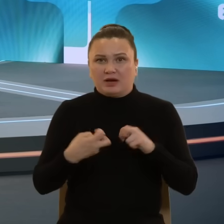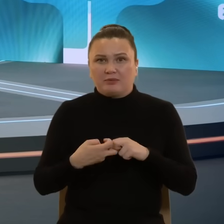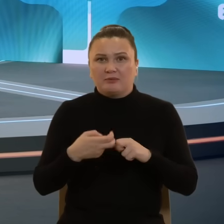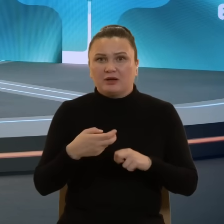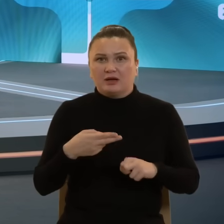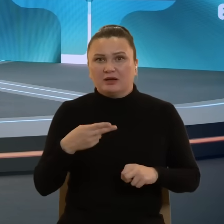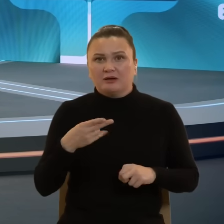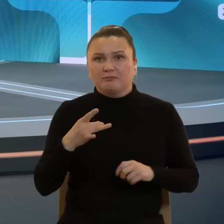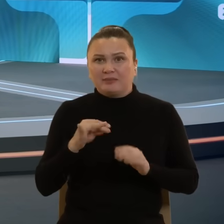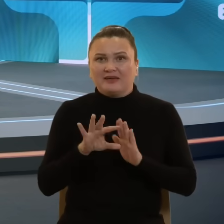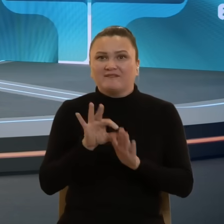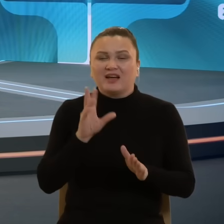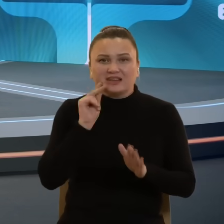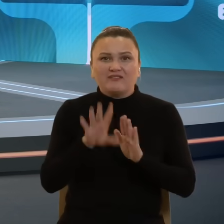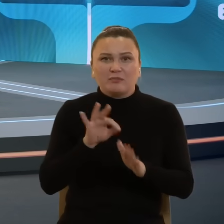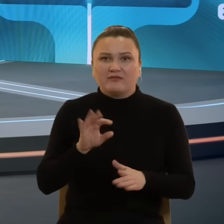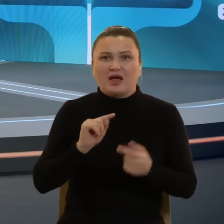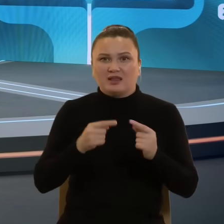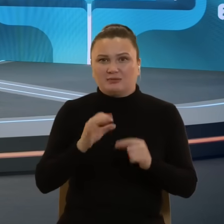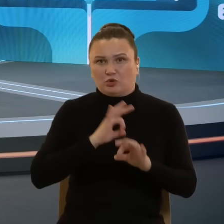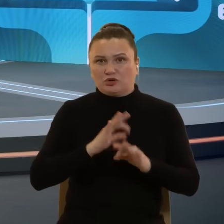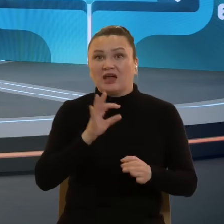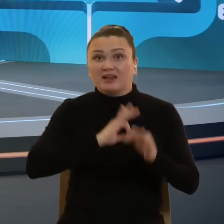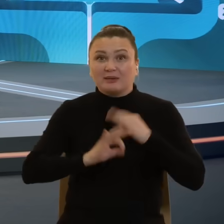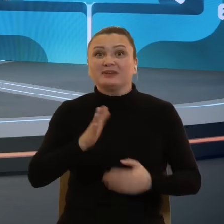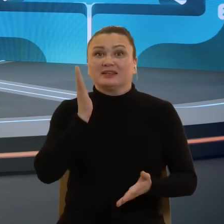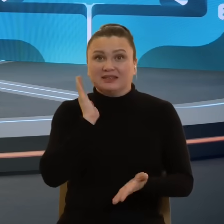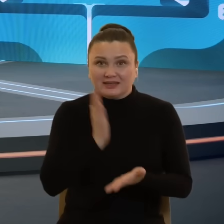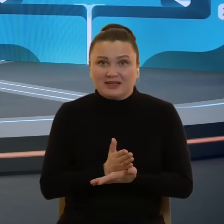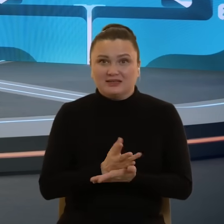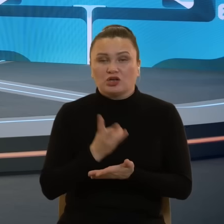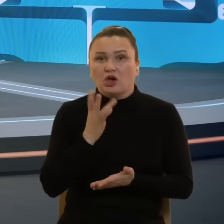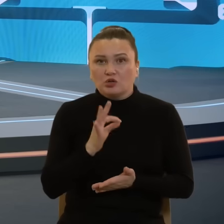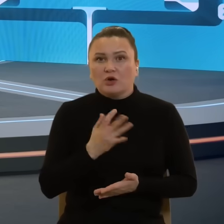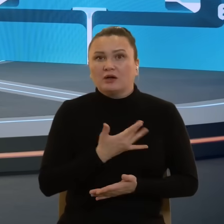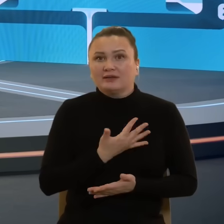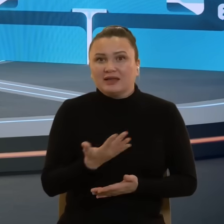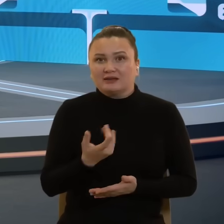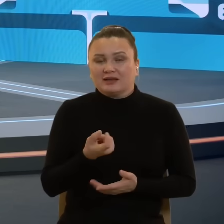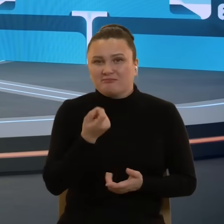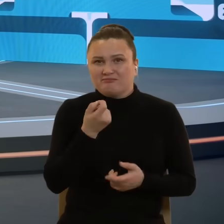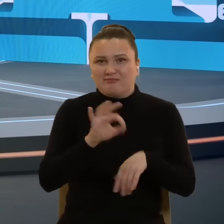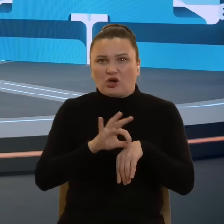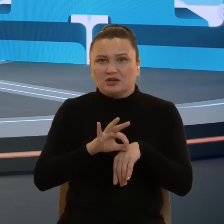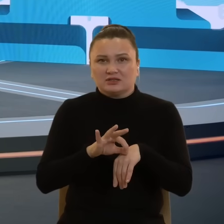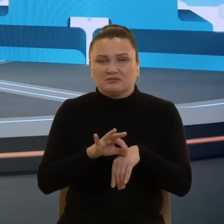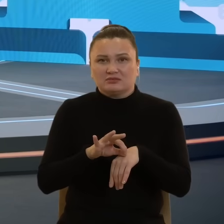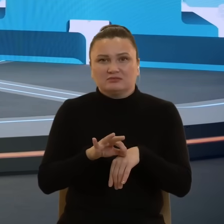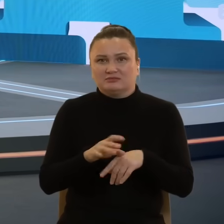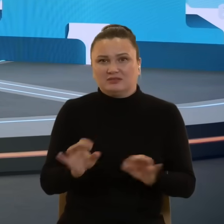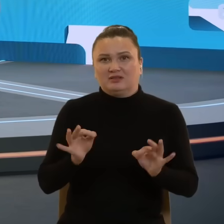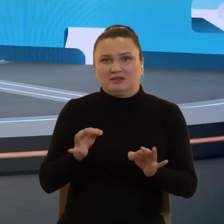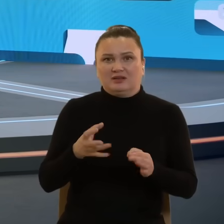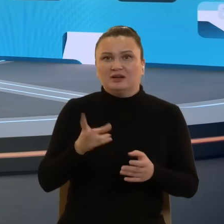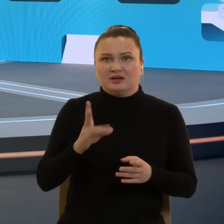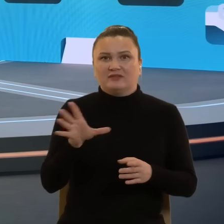при выборе антибиотиков. Они, казалось бы, есть, но некоторые микроорганизмы устойчивы практически ко всем